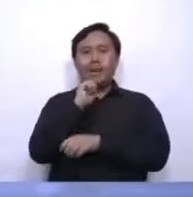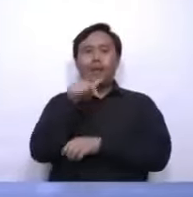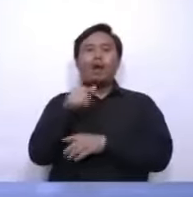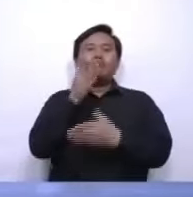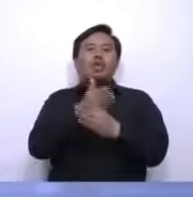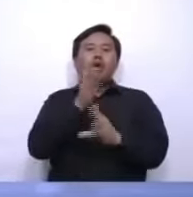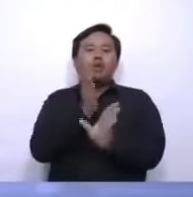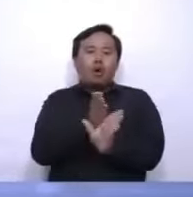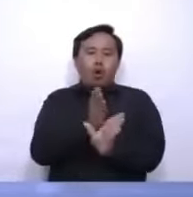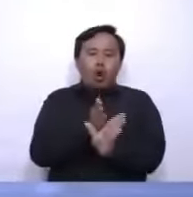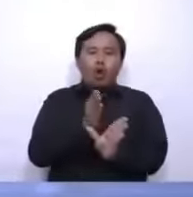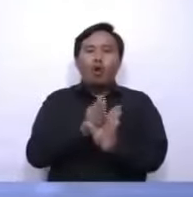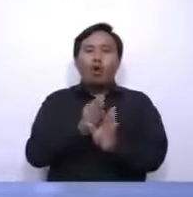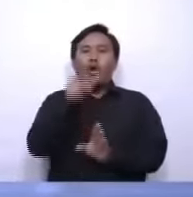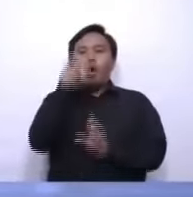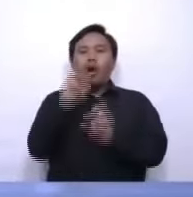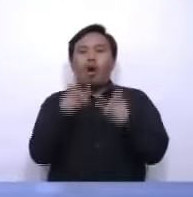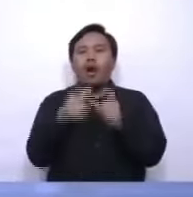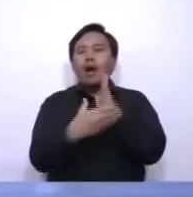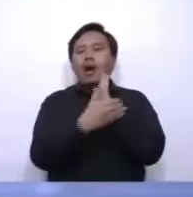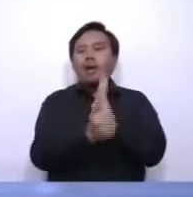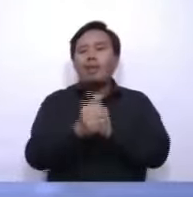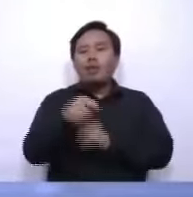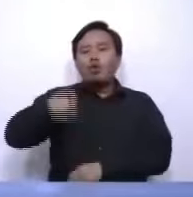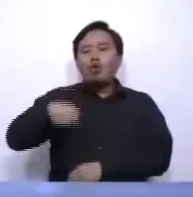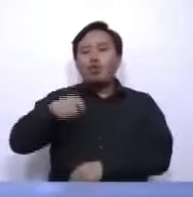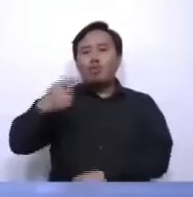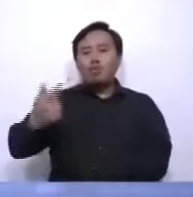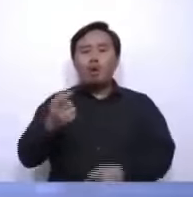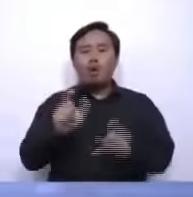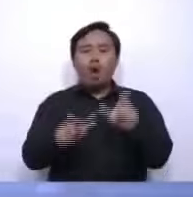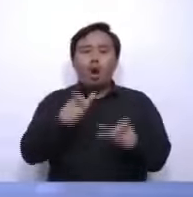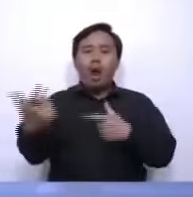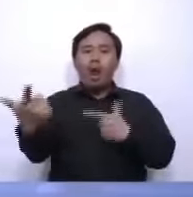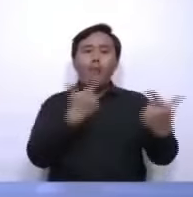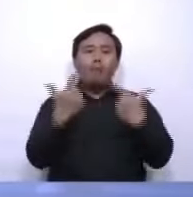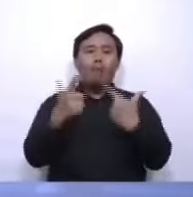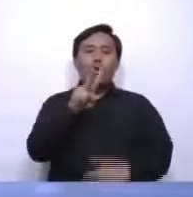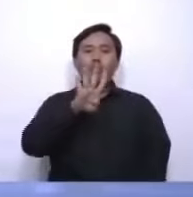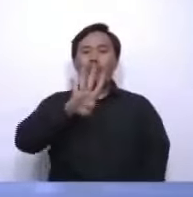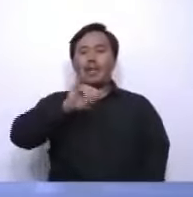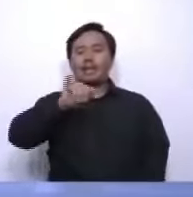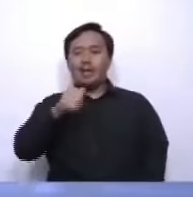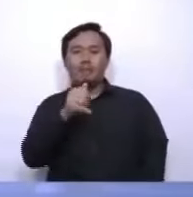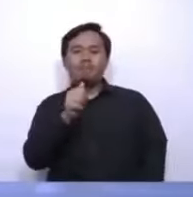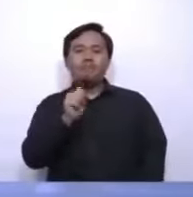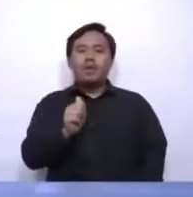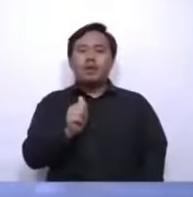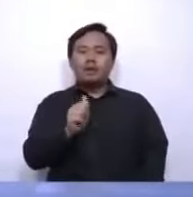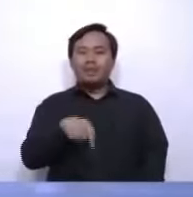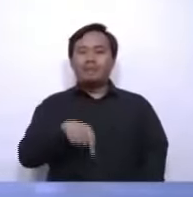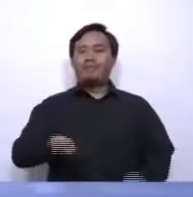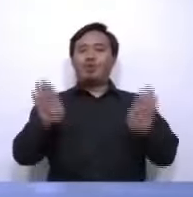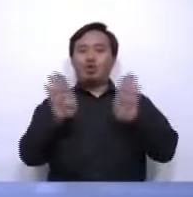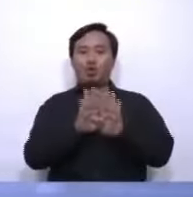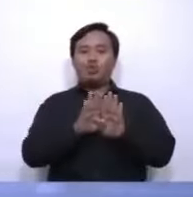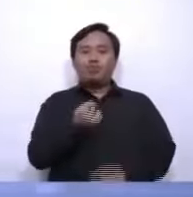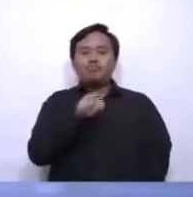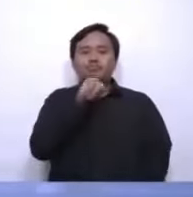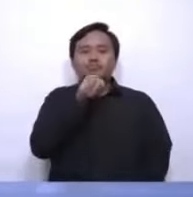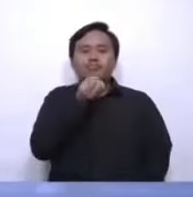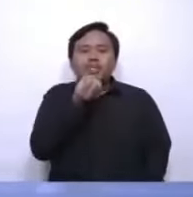dan pakar hukum yang siap melayani laporan 24 jam. Sebagai penutup, saya ingin menyampaikan kaidah